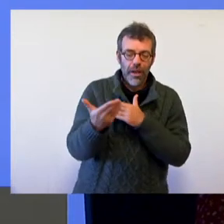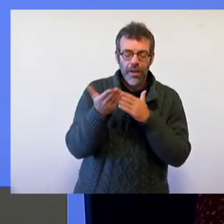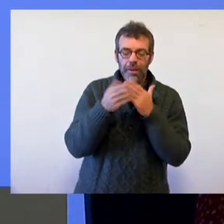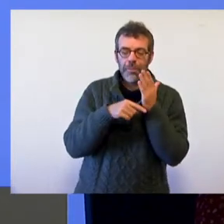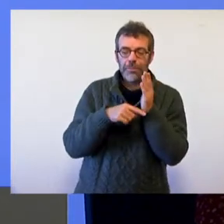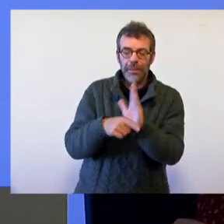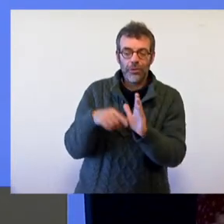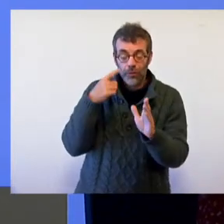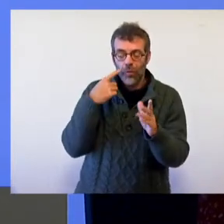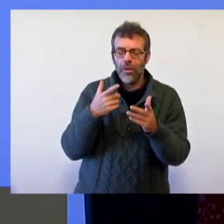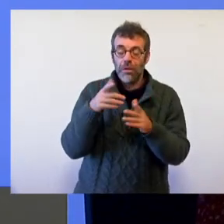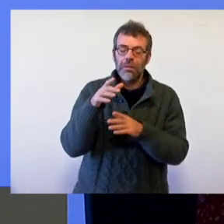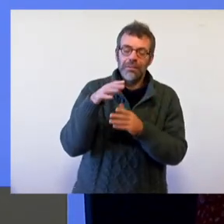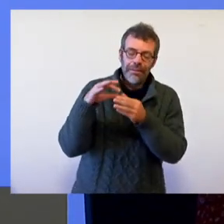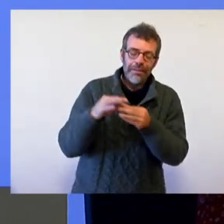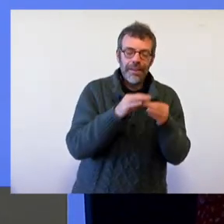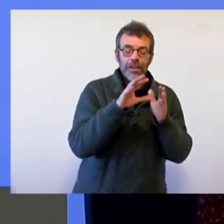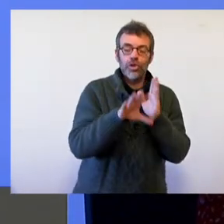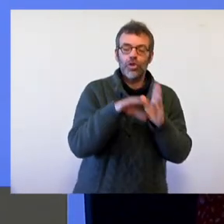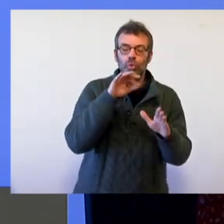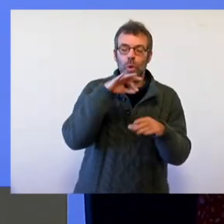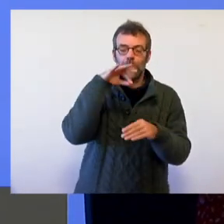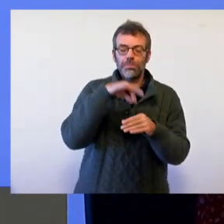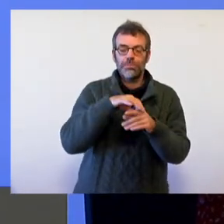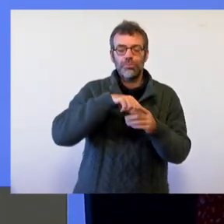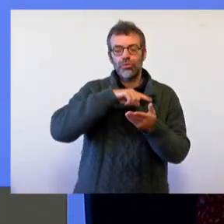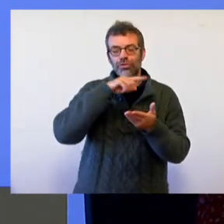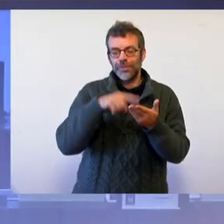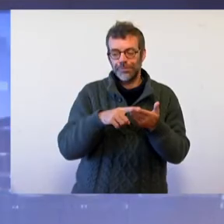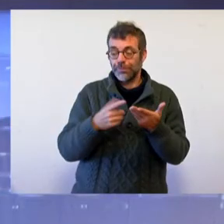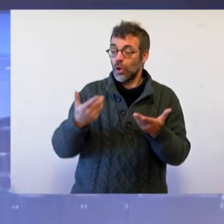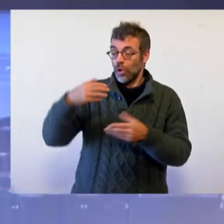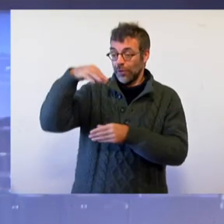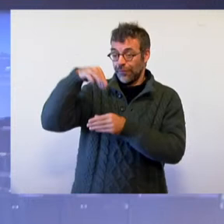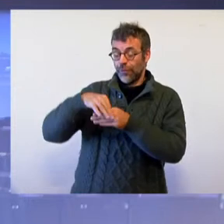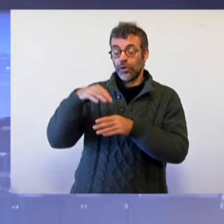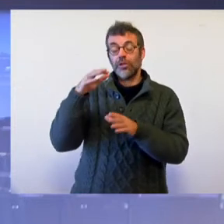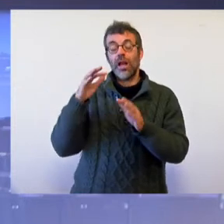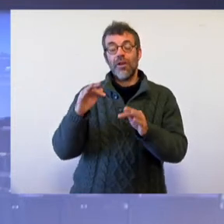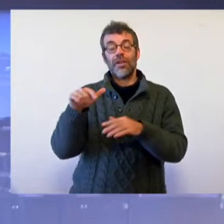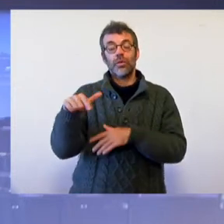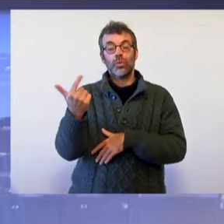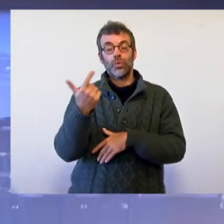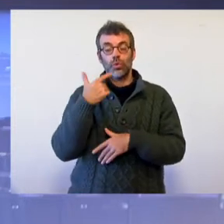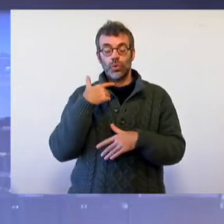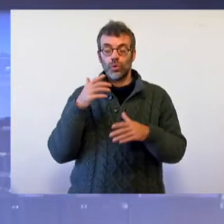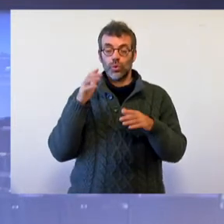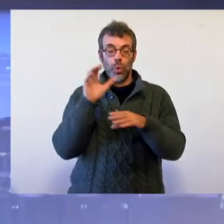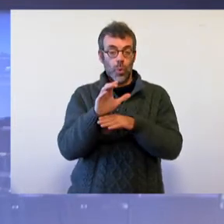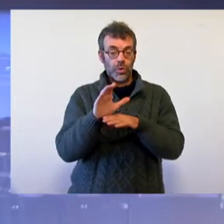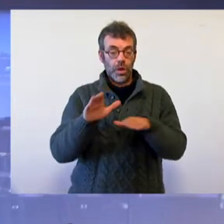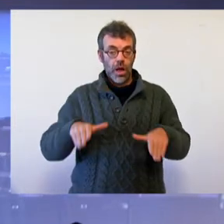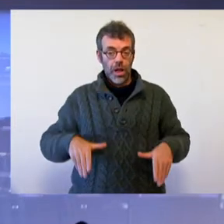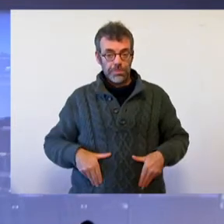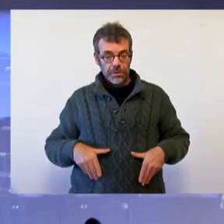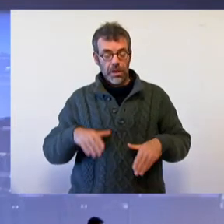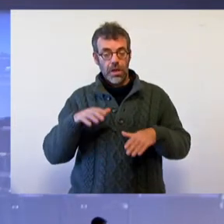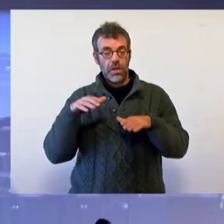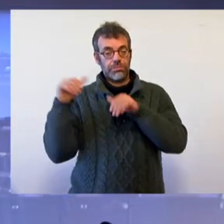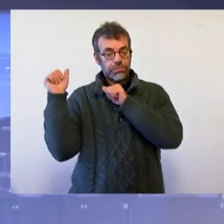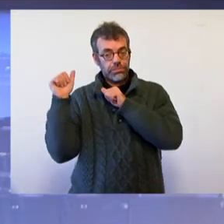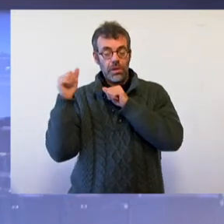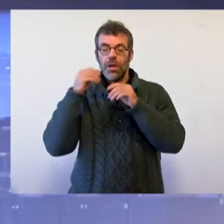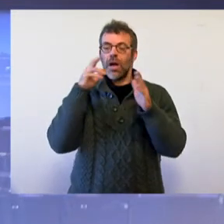les choix budgétaires. Je propose de mettre aux voix l'affaire 12, qui est contre, qui s'abstient, qui ne prend pas part au vote.